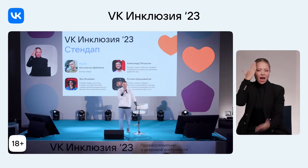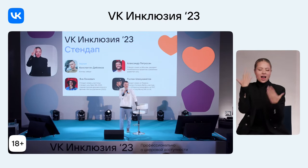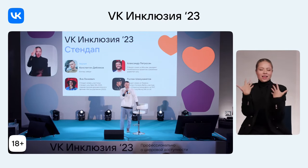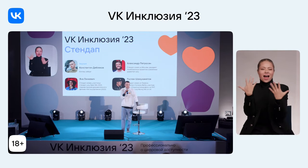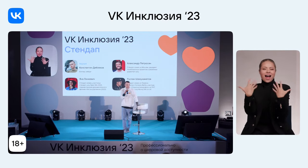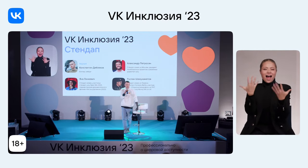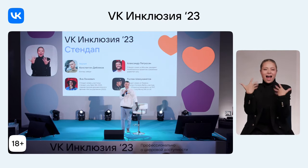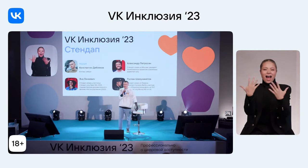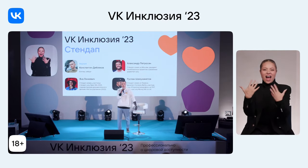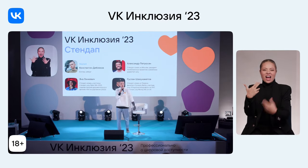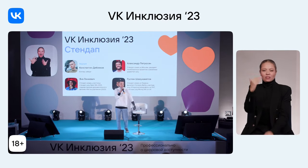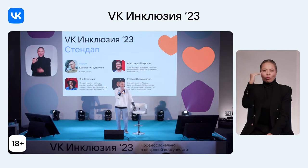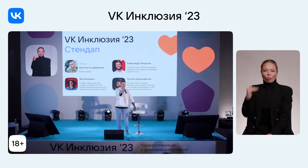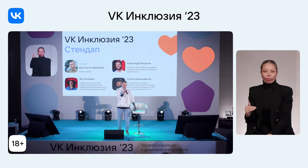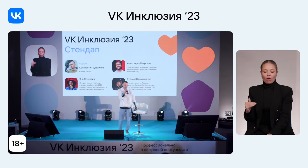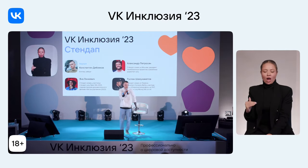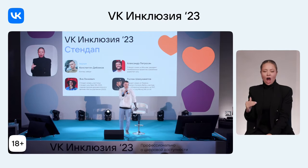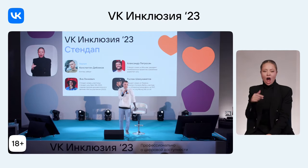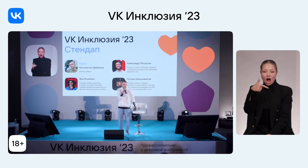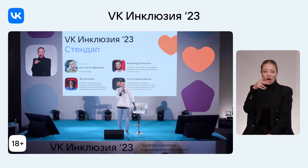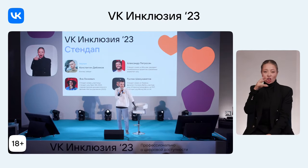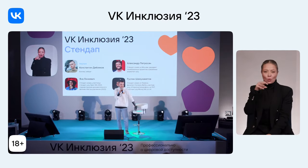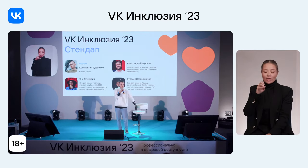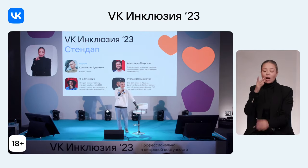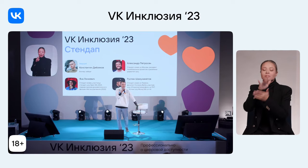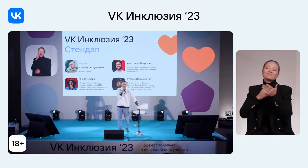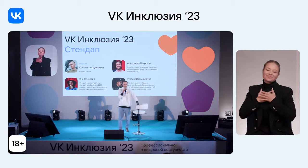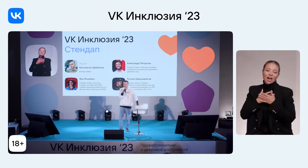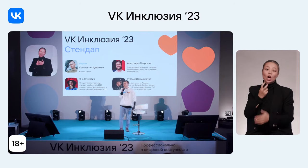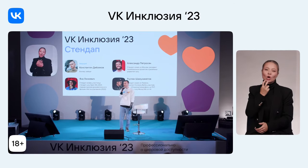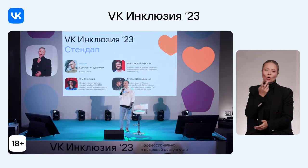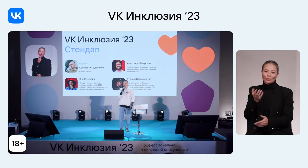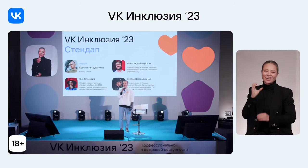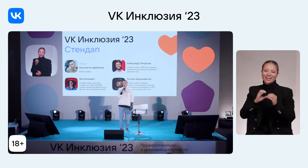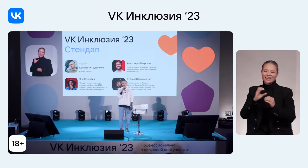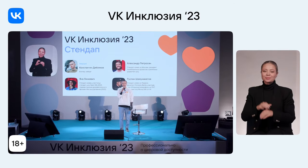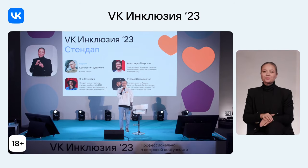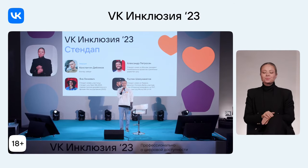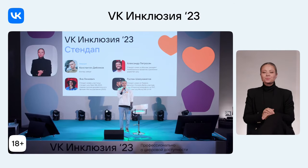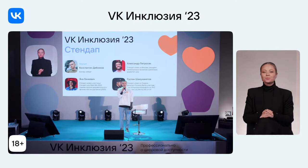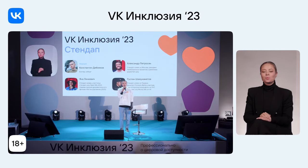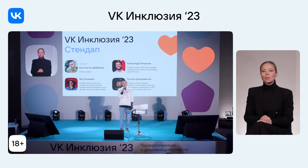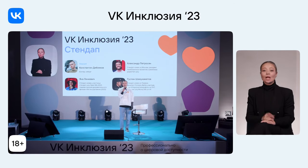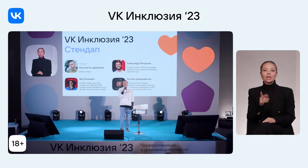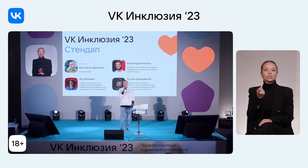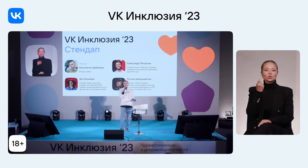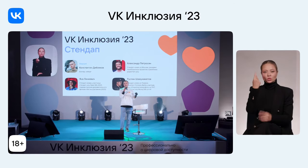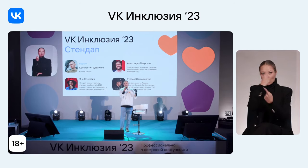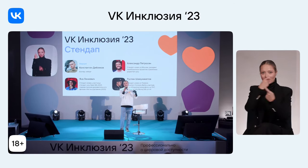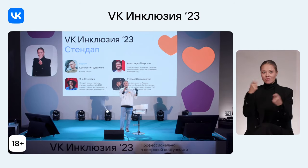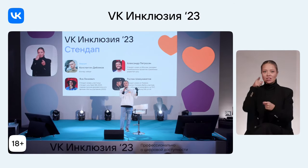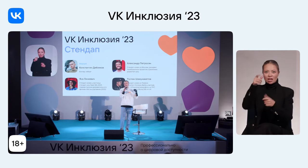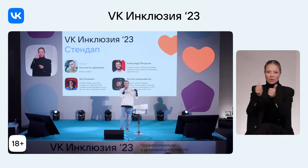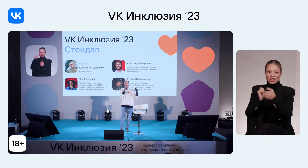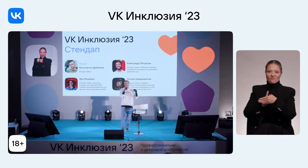Талантливый стендап-гномик, комик, стендап-комик Александр Петросян, да. Так, да, небольшое объявление, там у входа